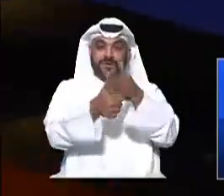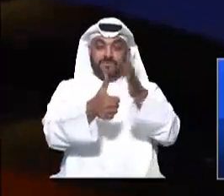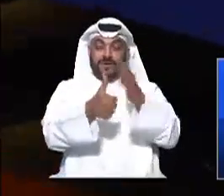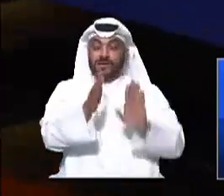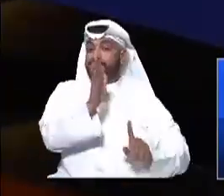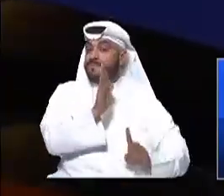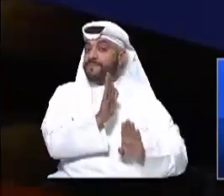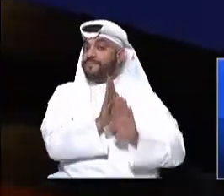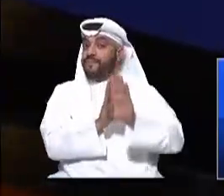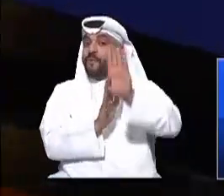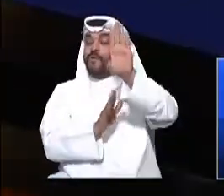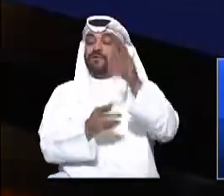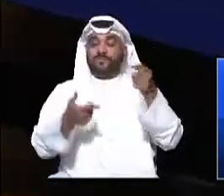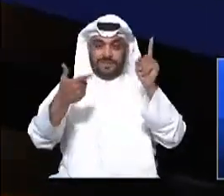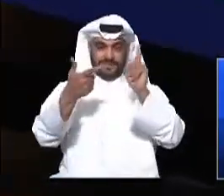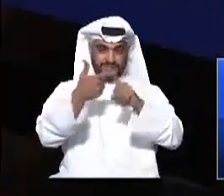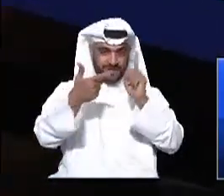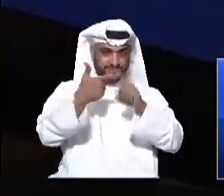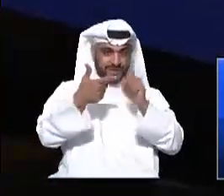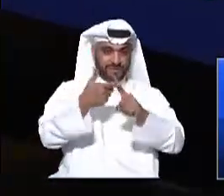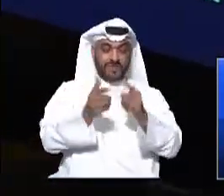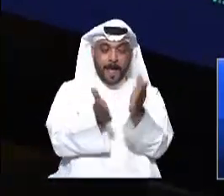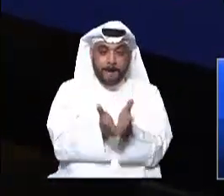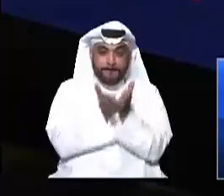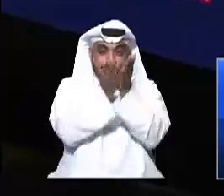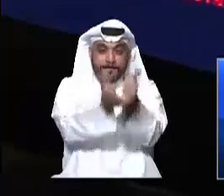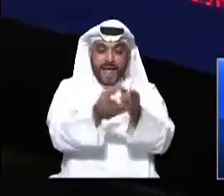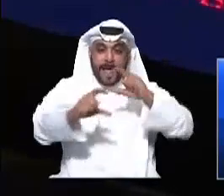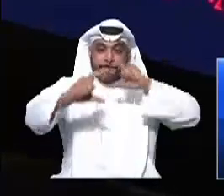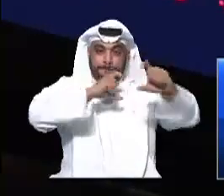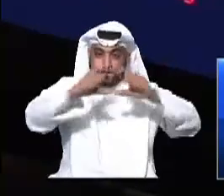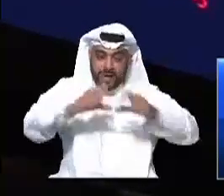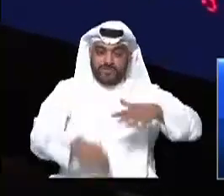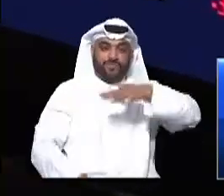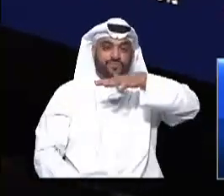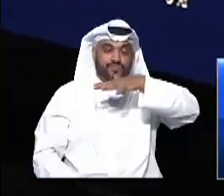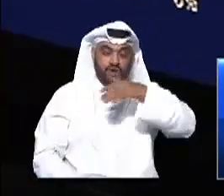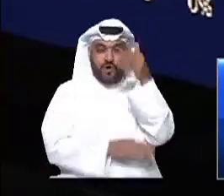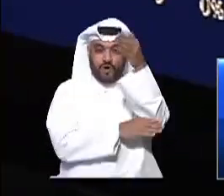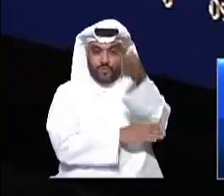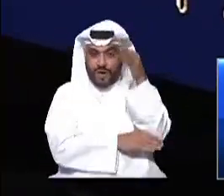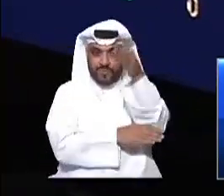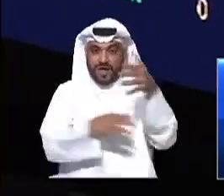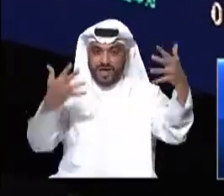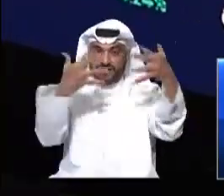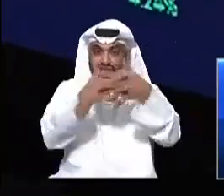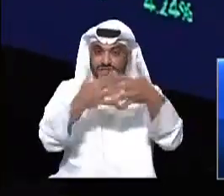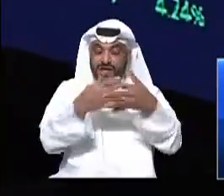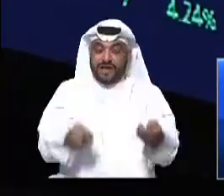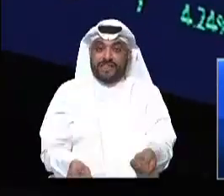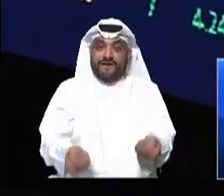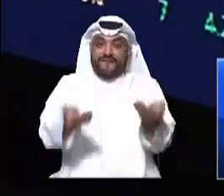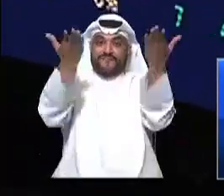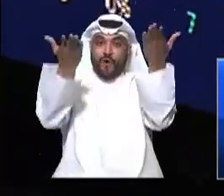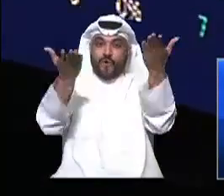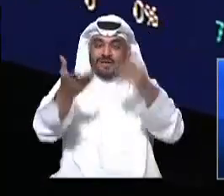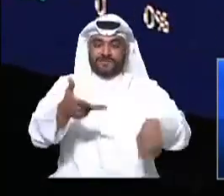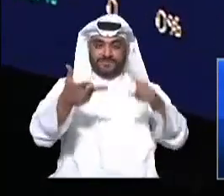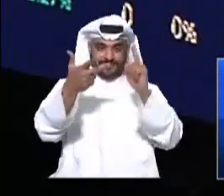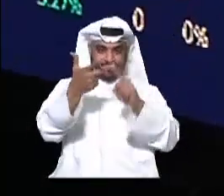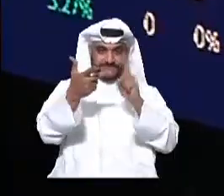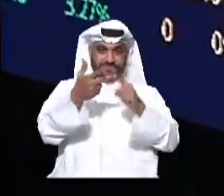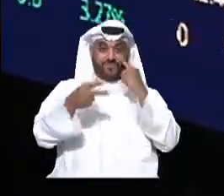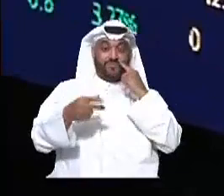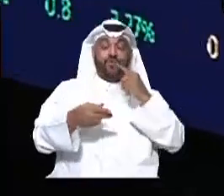ارتفاعا، فيما تصدر سهم بنك الخليج وبيتك والوطني الشركات الأكثر قيمة، فيما جاءت شركات بيت